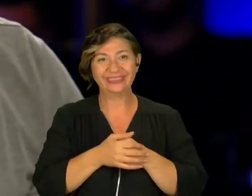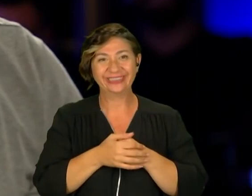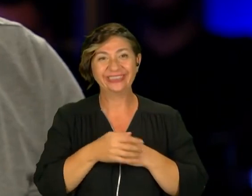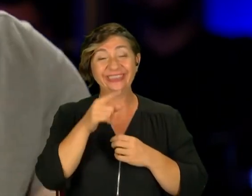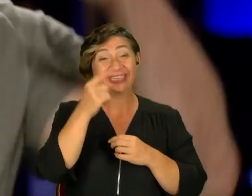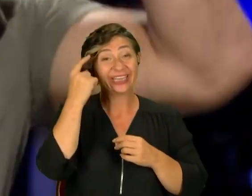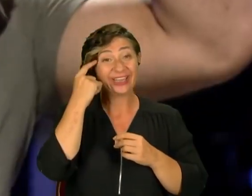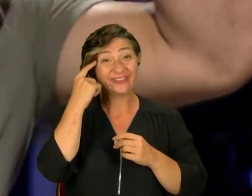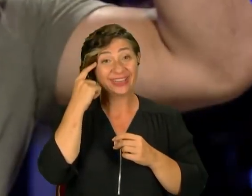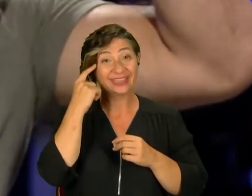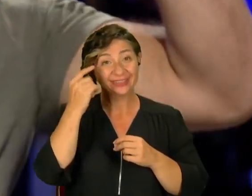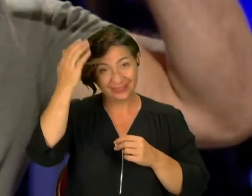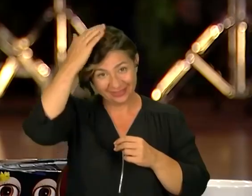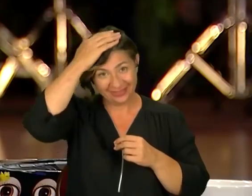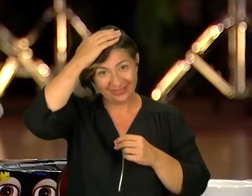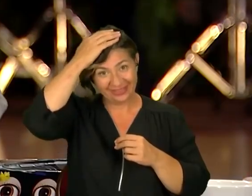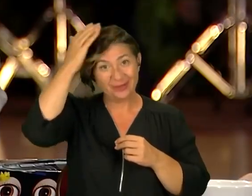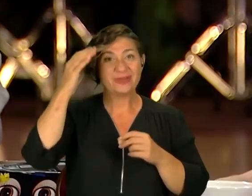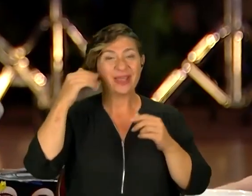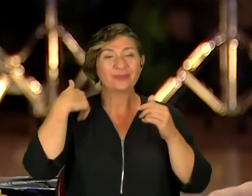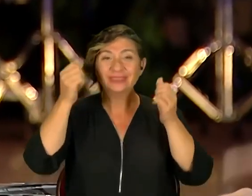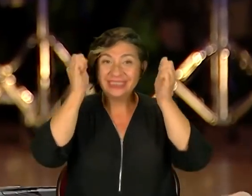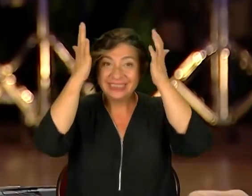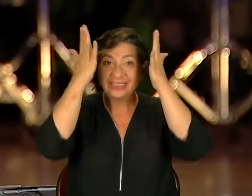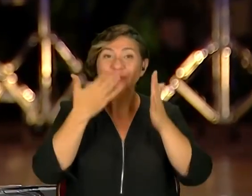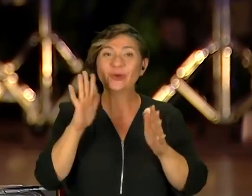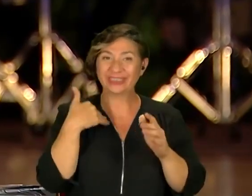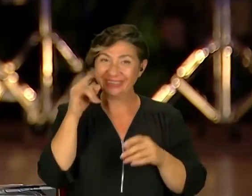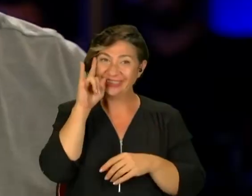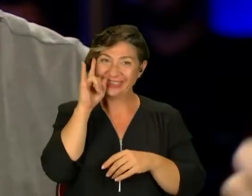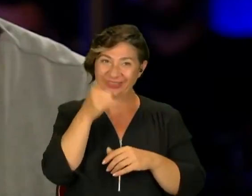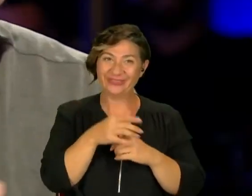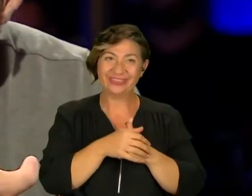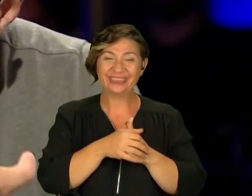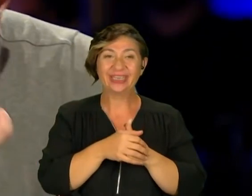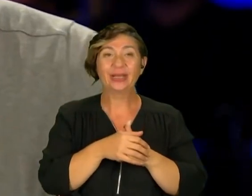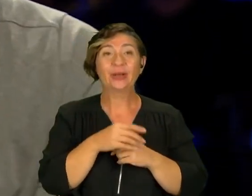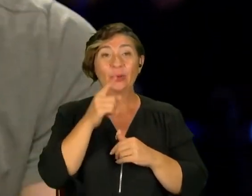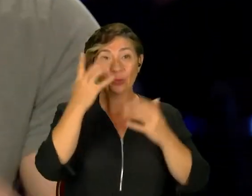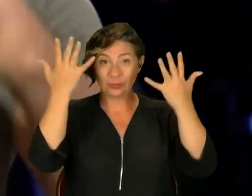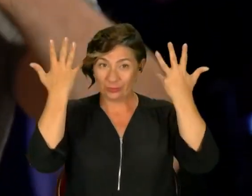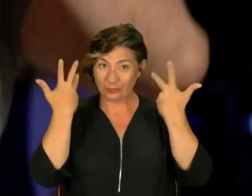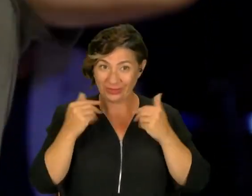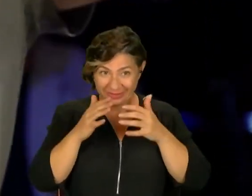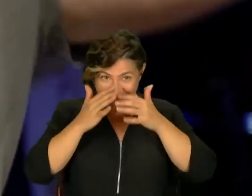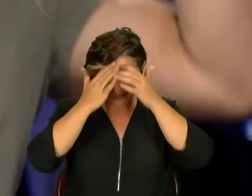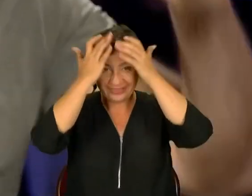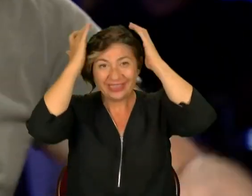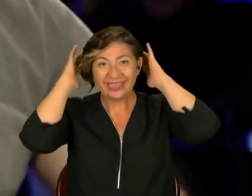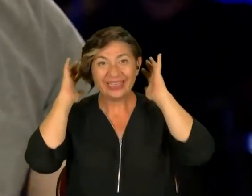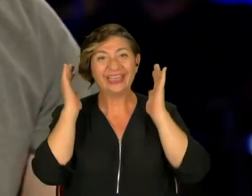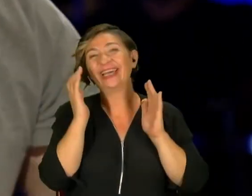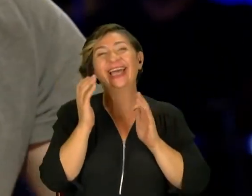ederim. Senin kafadan mükemmel. Benim saçlar yok. Kıskanıyorum. Senin özellikle uzun saçların harikken şöyle